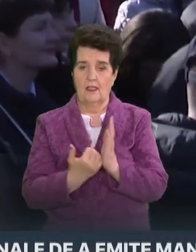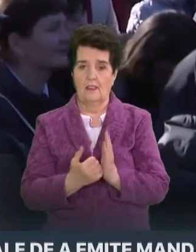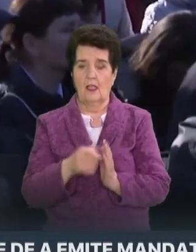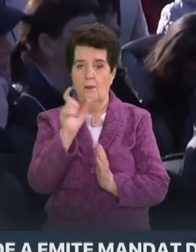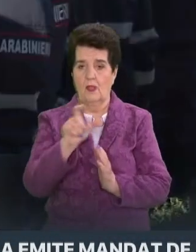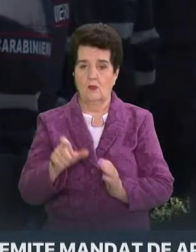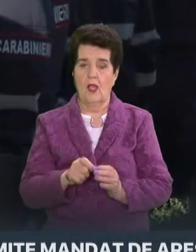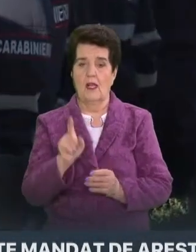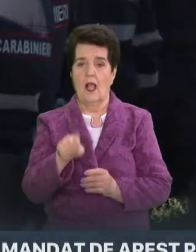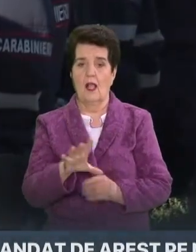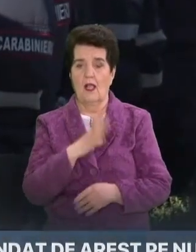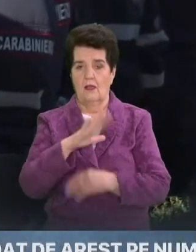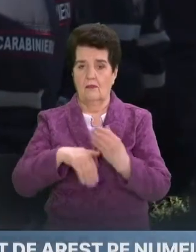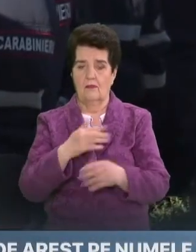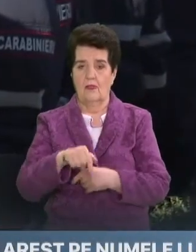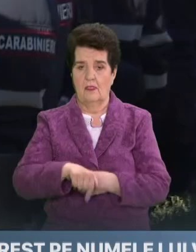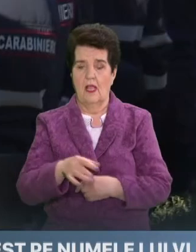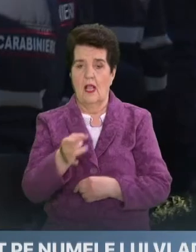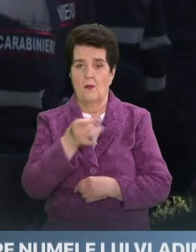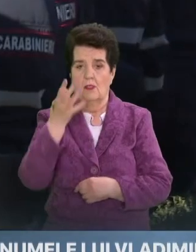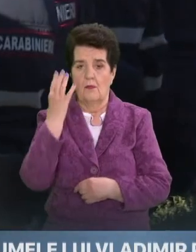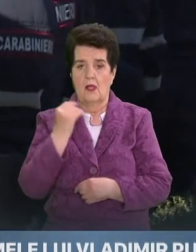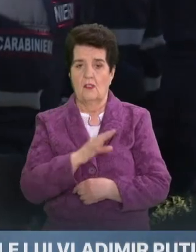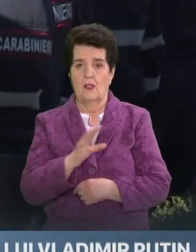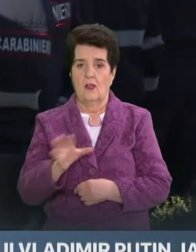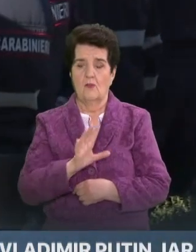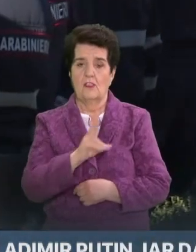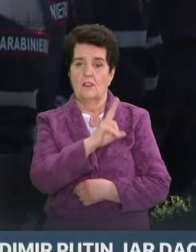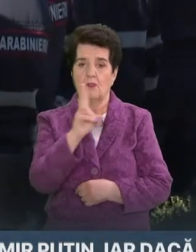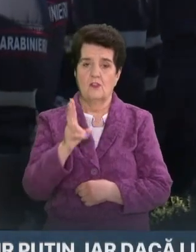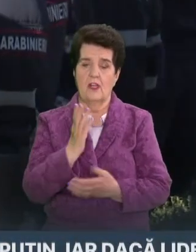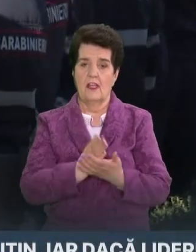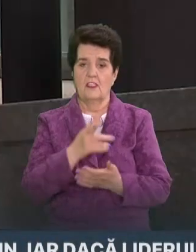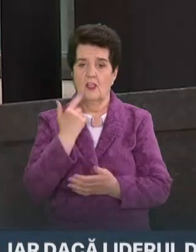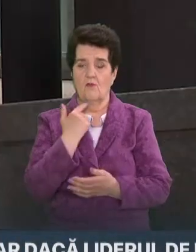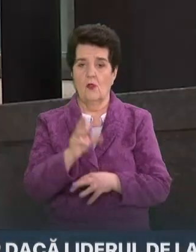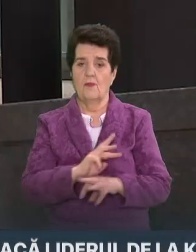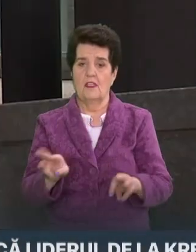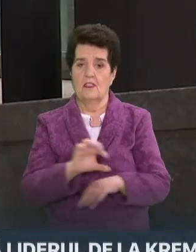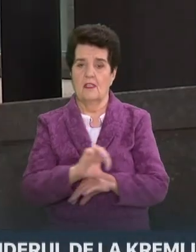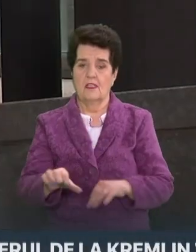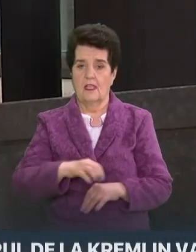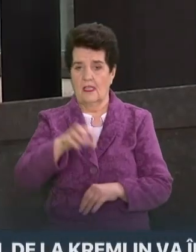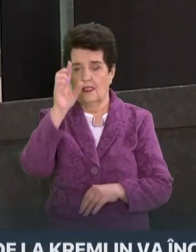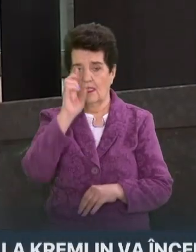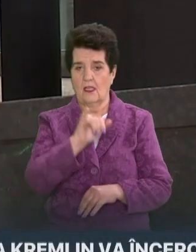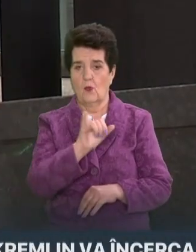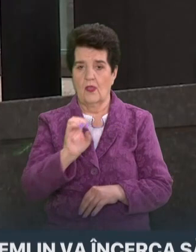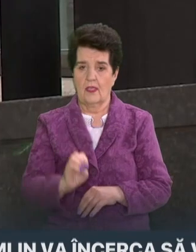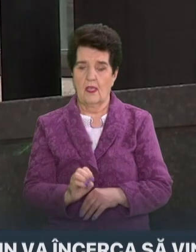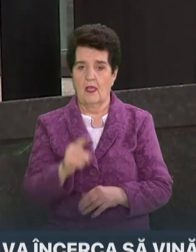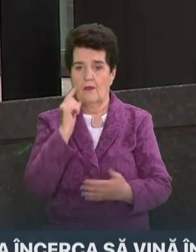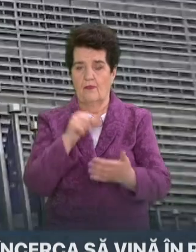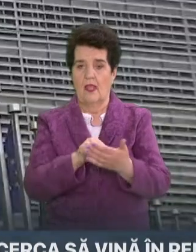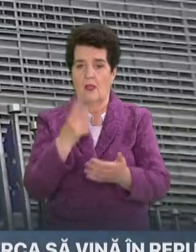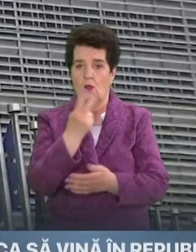destabilizarea situației Republicii Moldova, însă nu a fost precizat despre cine este vorba. Miniștrii de externe din țările Uniunii Europene au ajuns în data